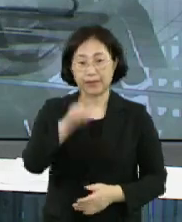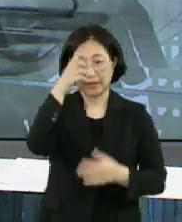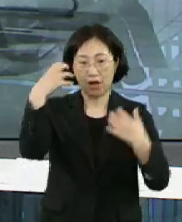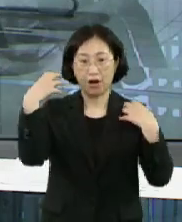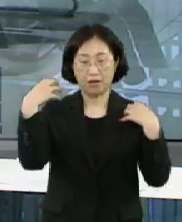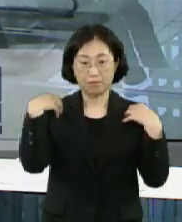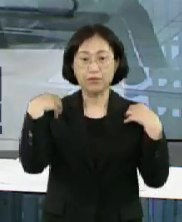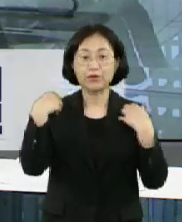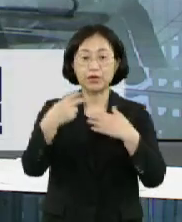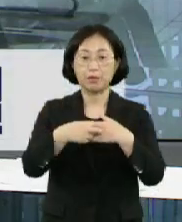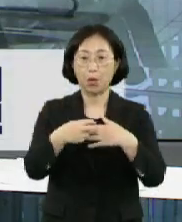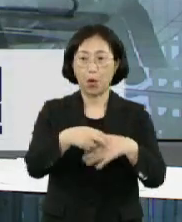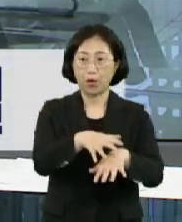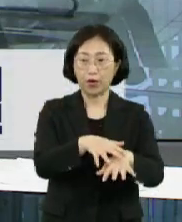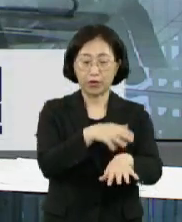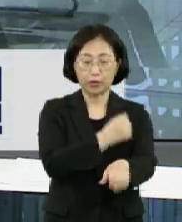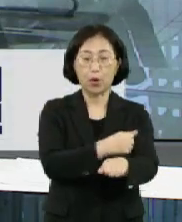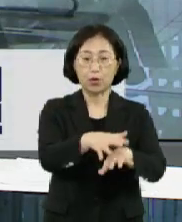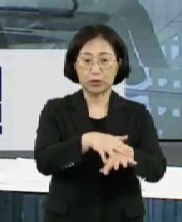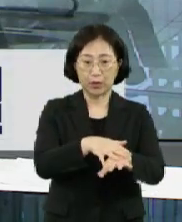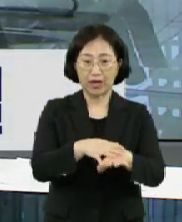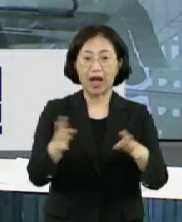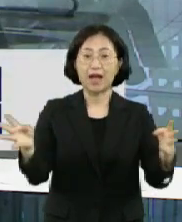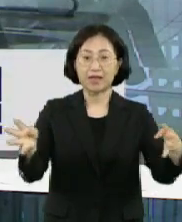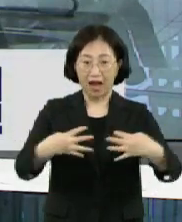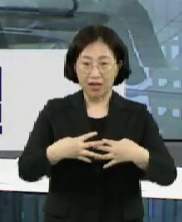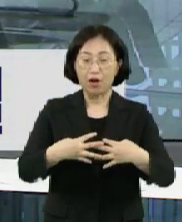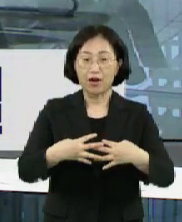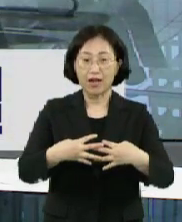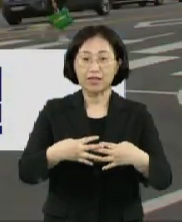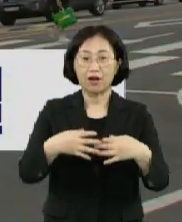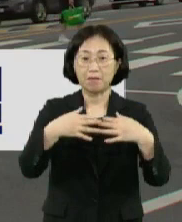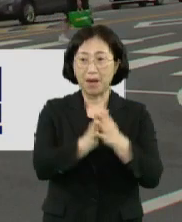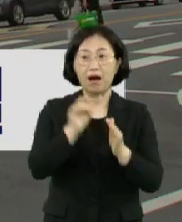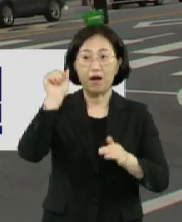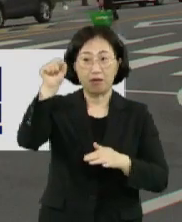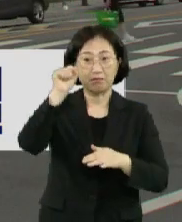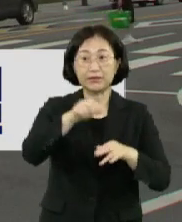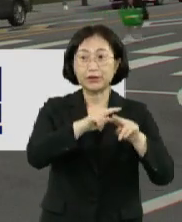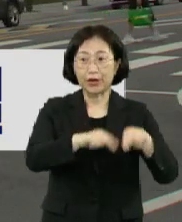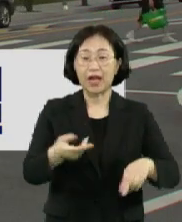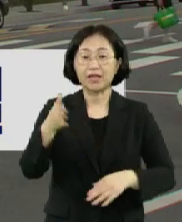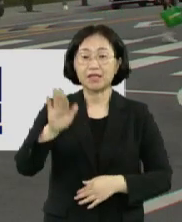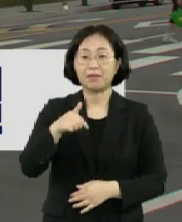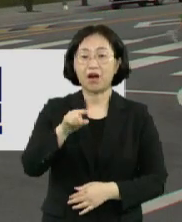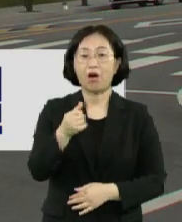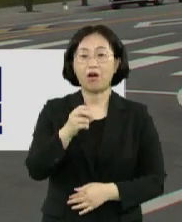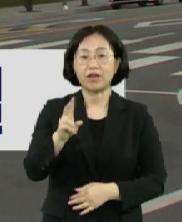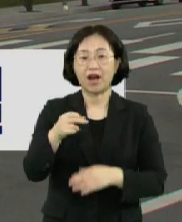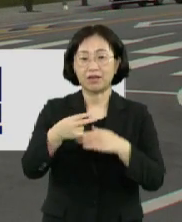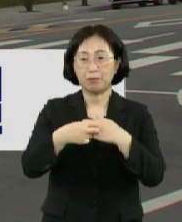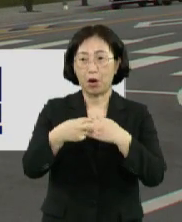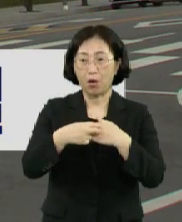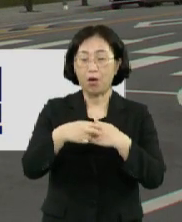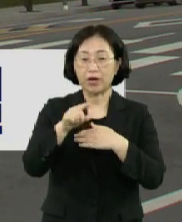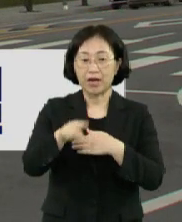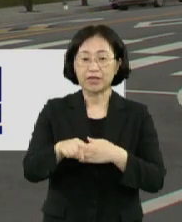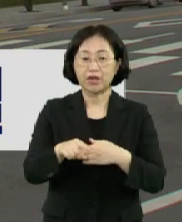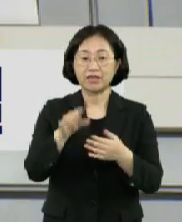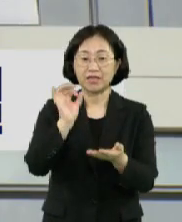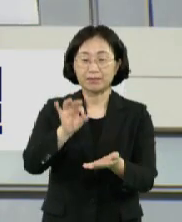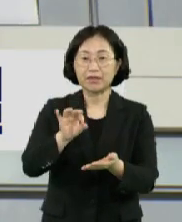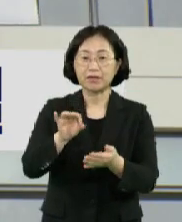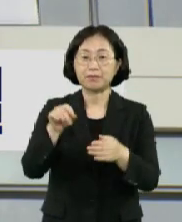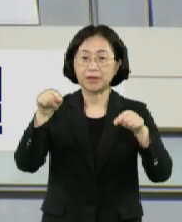정부와 보건의료 노조가 협상을 타결하면서 총파업은 철회됐지만 건양대병원 노조가 임금과 단체 협상